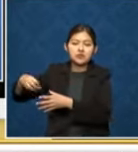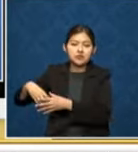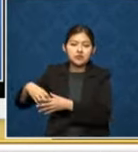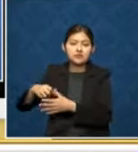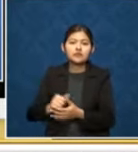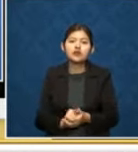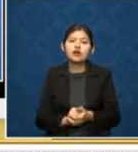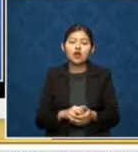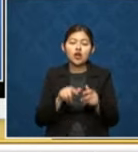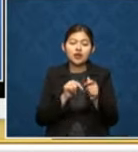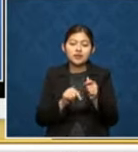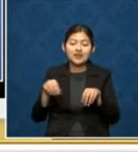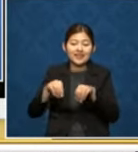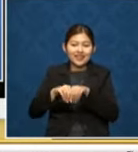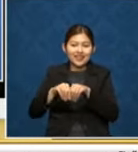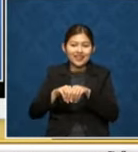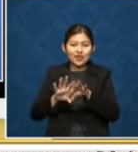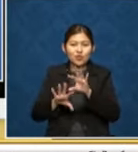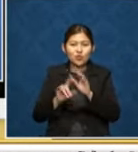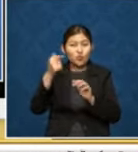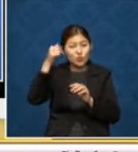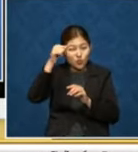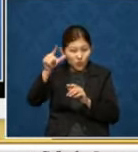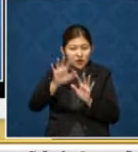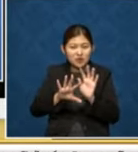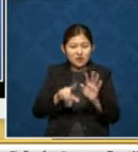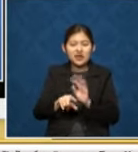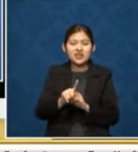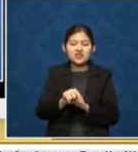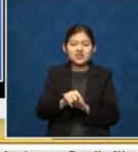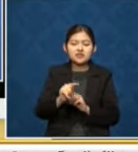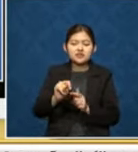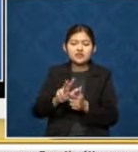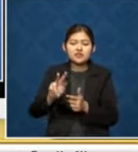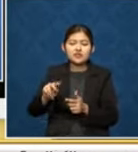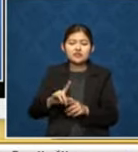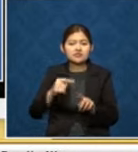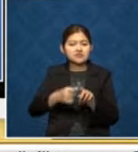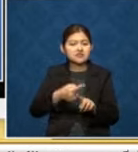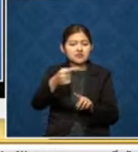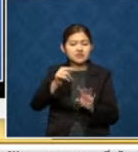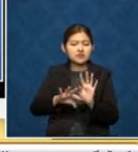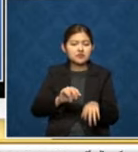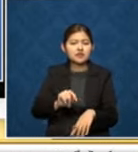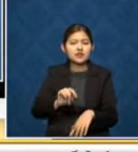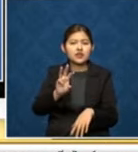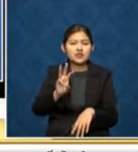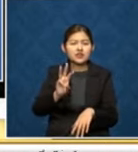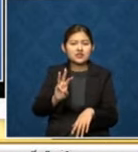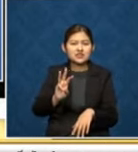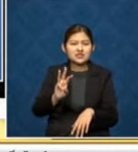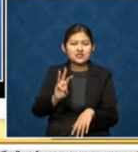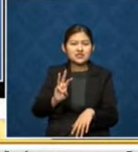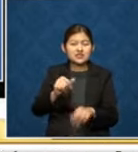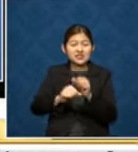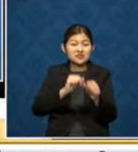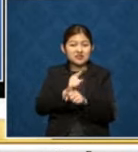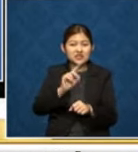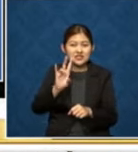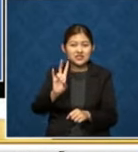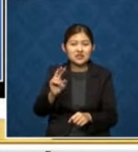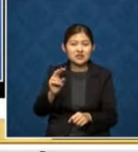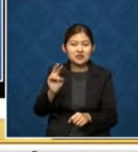ใกล้เคียงท้องถิ่นวันละประมาณ20ตันเฉลี่ยเดือนละ600ตันปีละประมาณ 7,200 ตัน